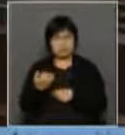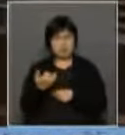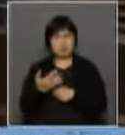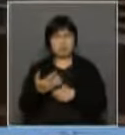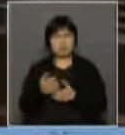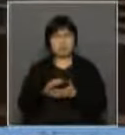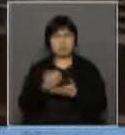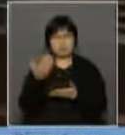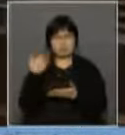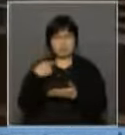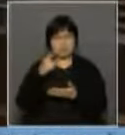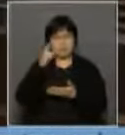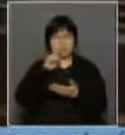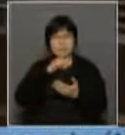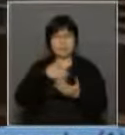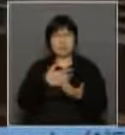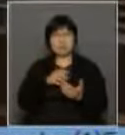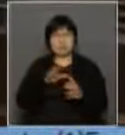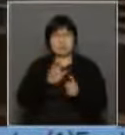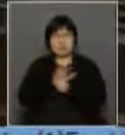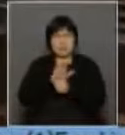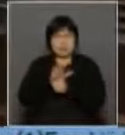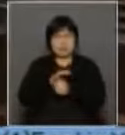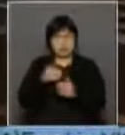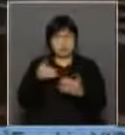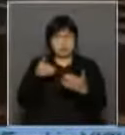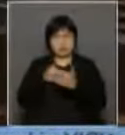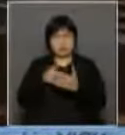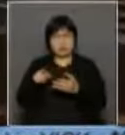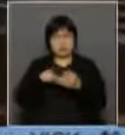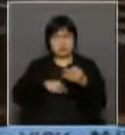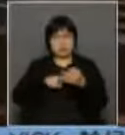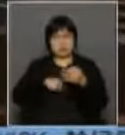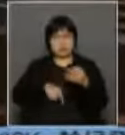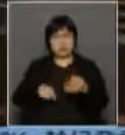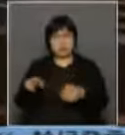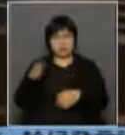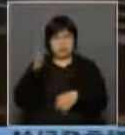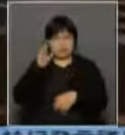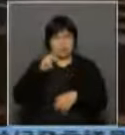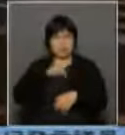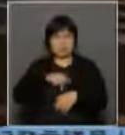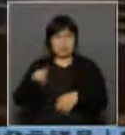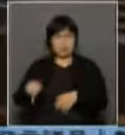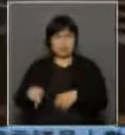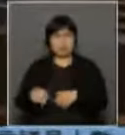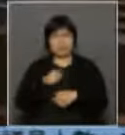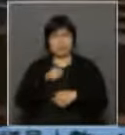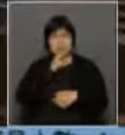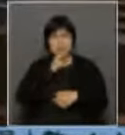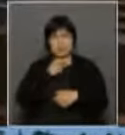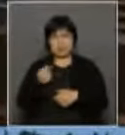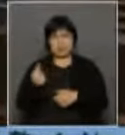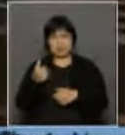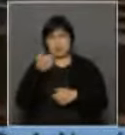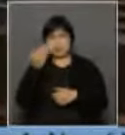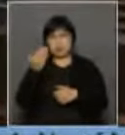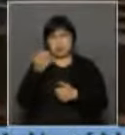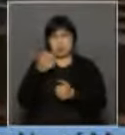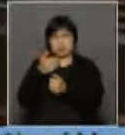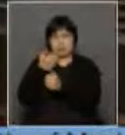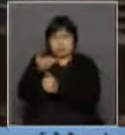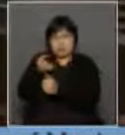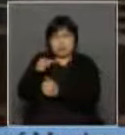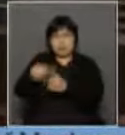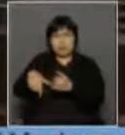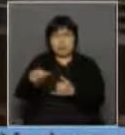咧，我曾經都力挽狂瀾，曾經想話阻止呢個金乃威嘅 PMP， 理由就係因為係有原告就冇被告，